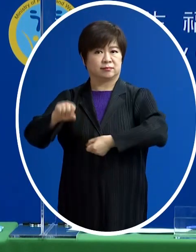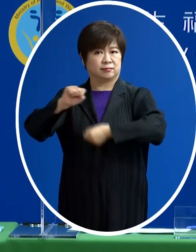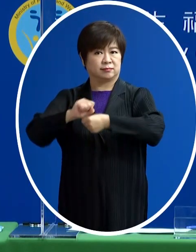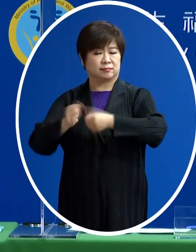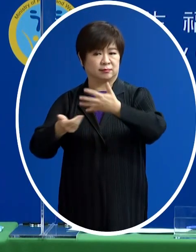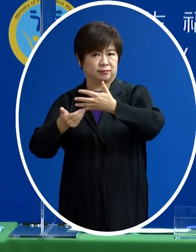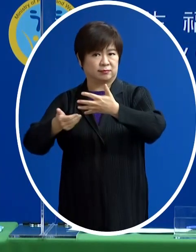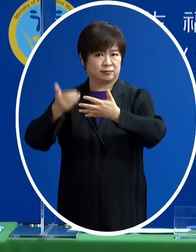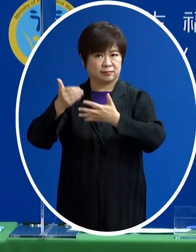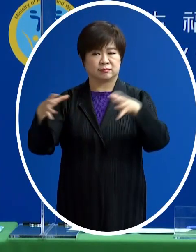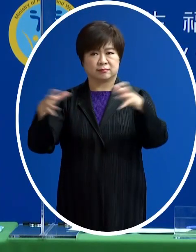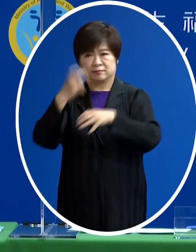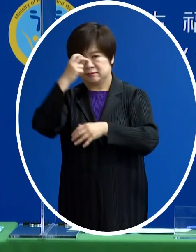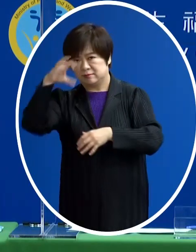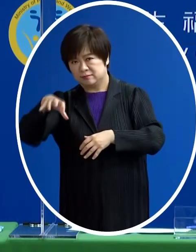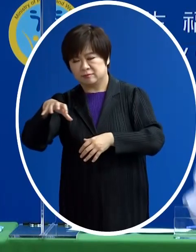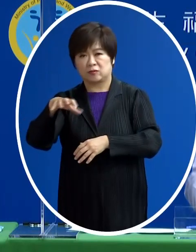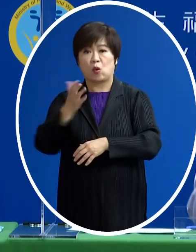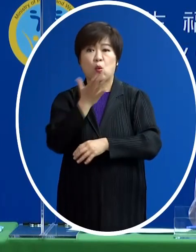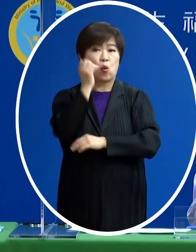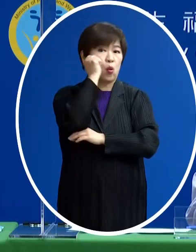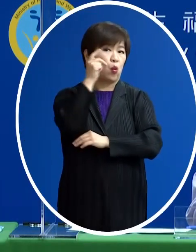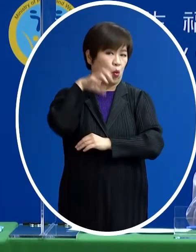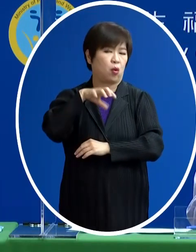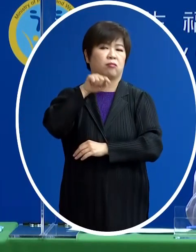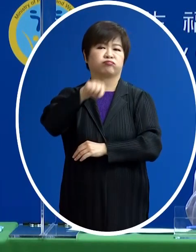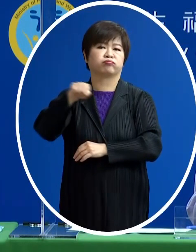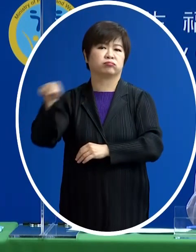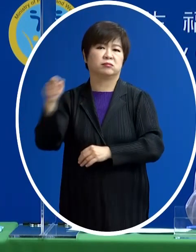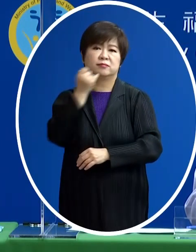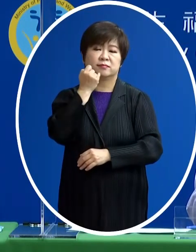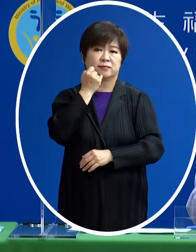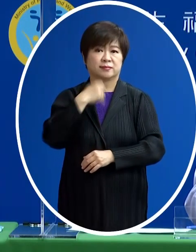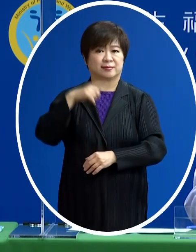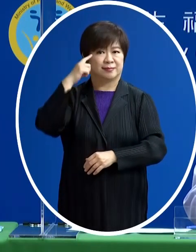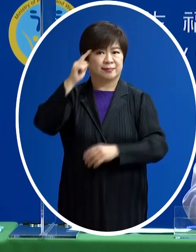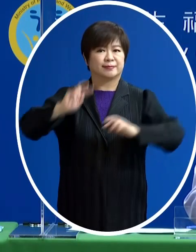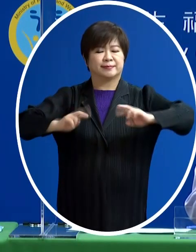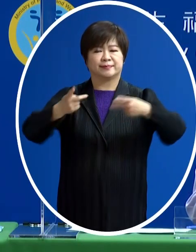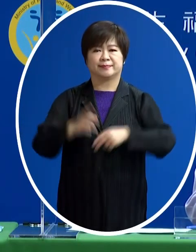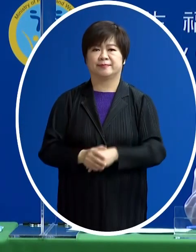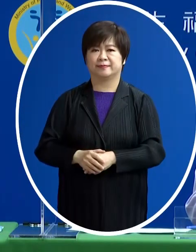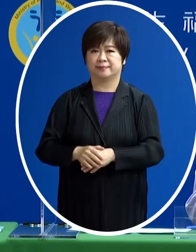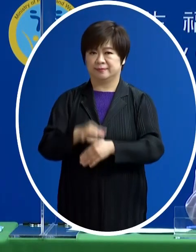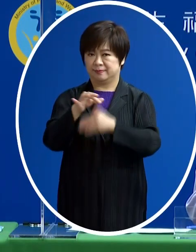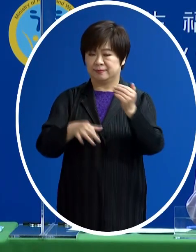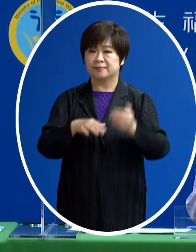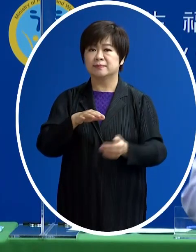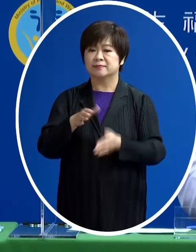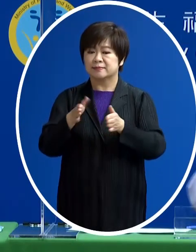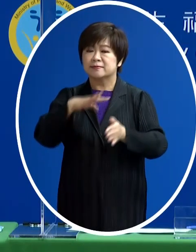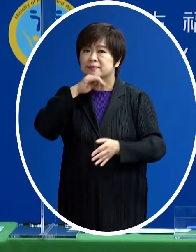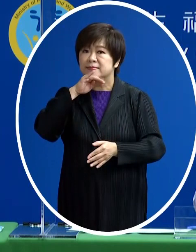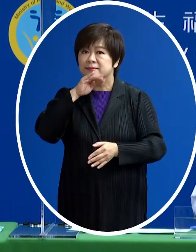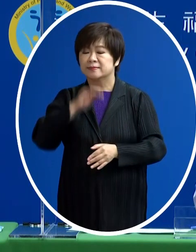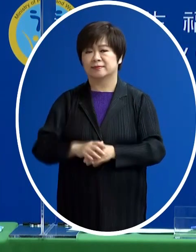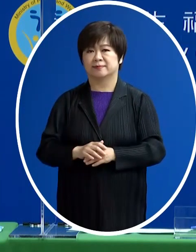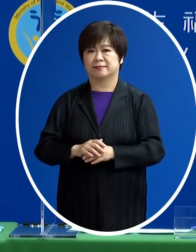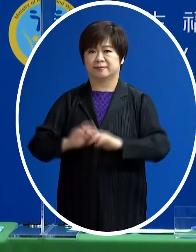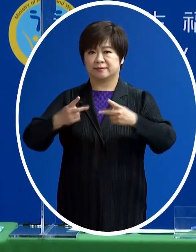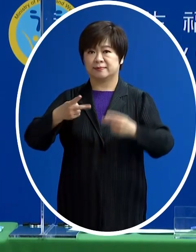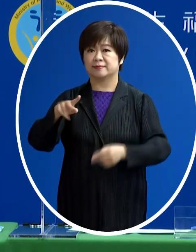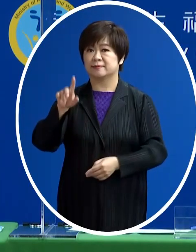所或是加强版防疫旅馆。那自明天的凌晨零时起，我们就放宽这个分流条件，年龄的下限下修